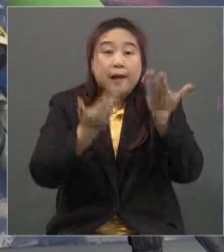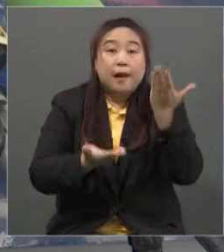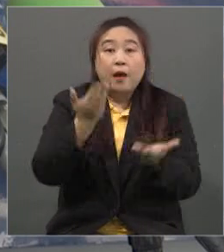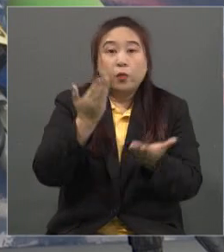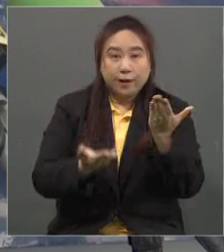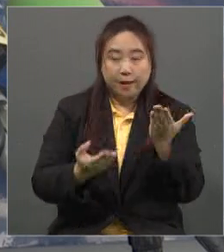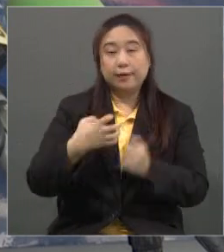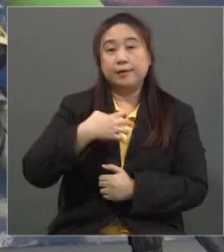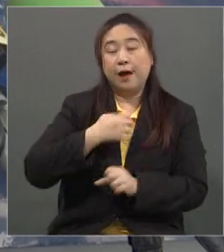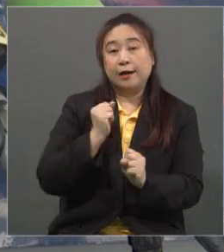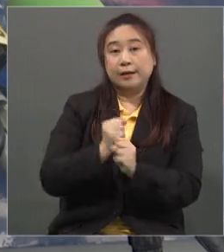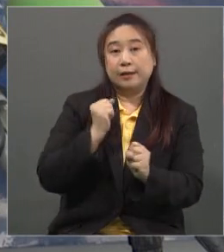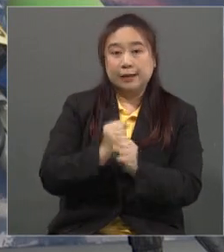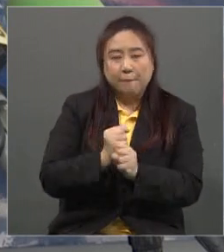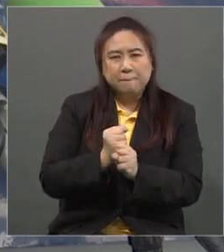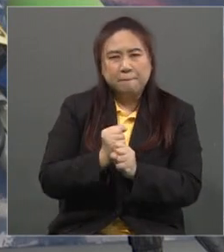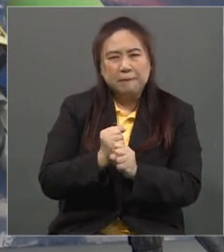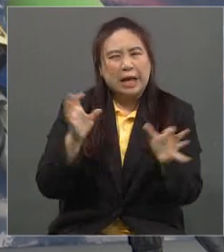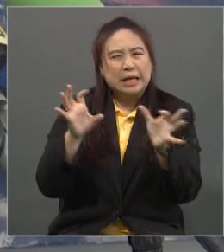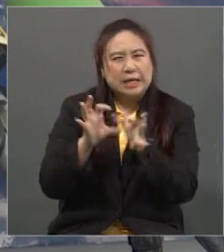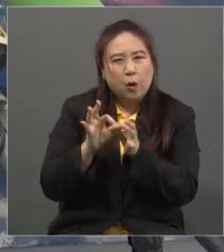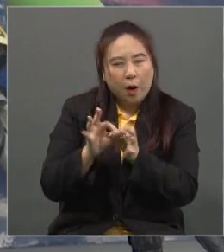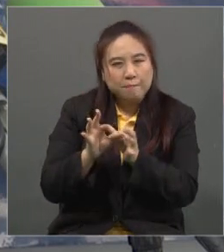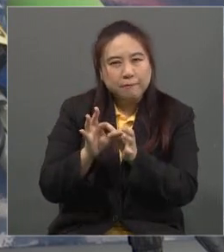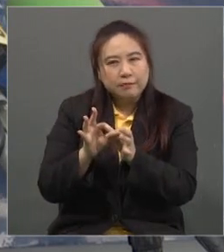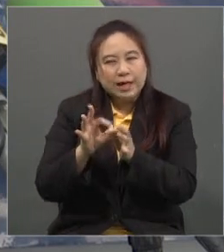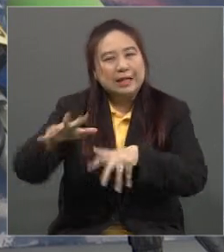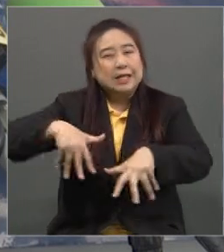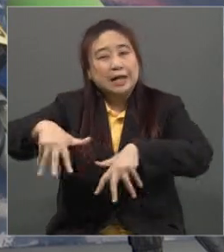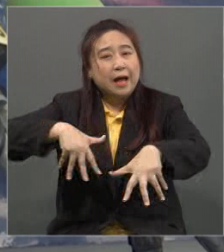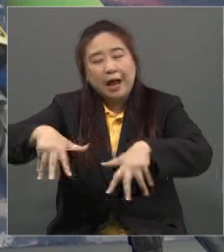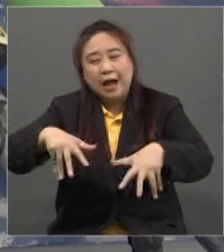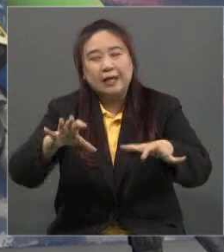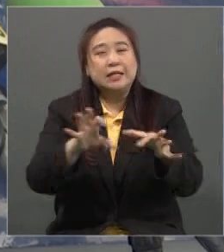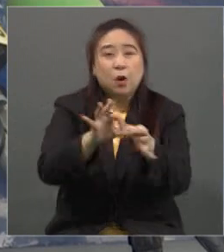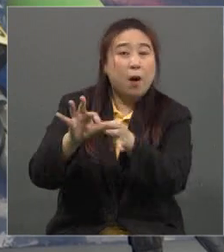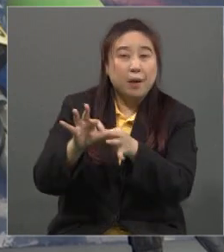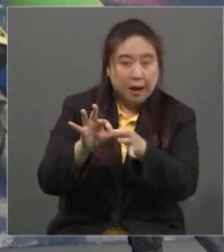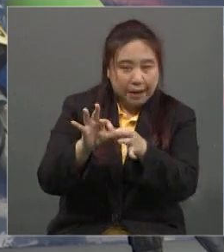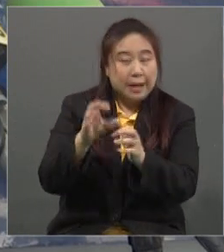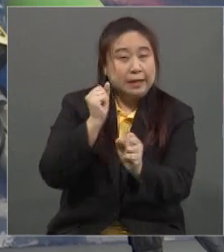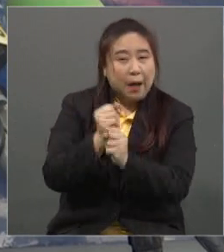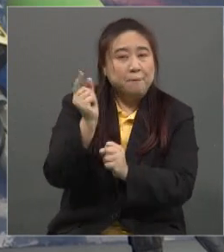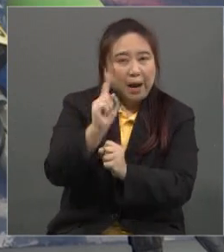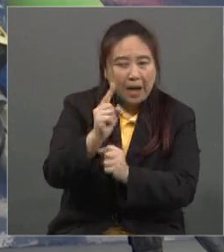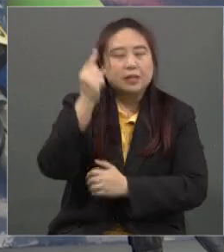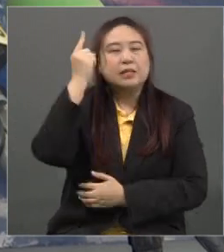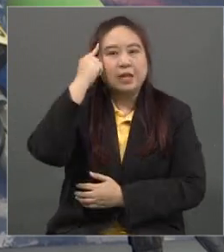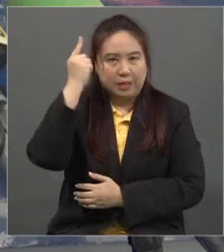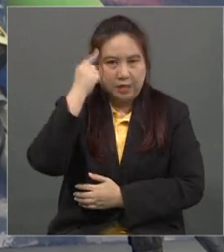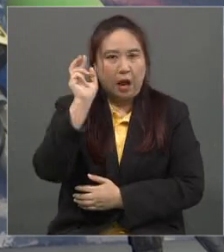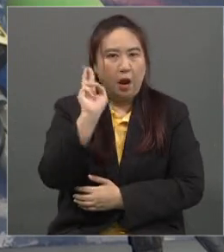จะทำเพจเกี่ยวกับสาธารณะโปรดพึงระมัดระวังในการ